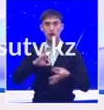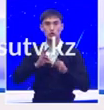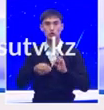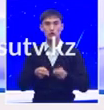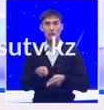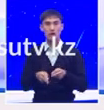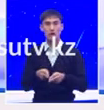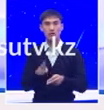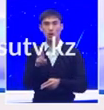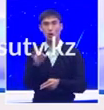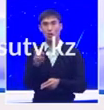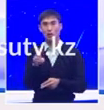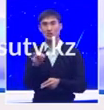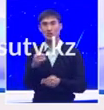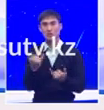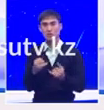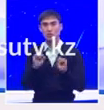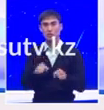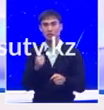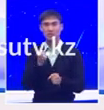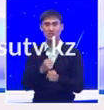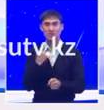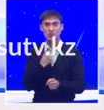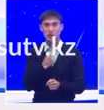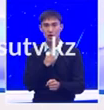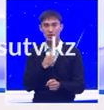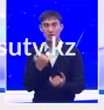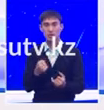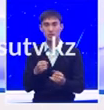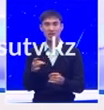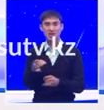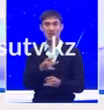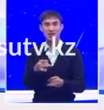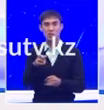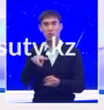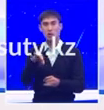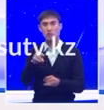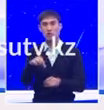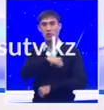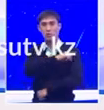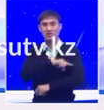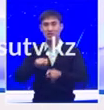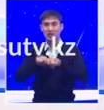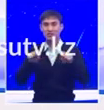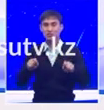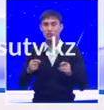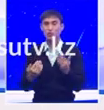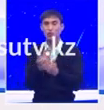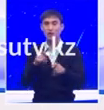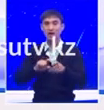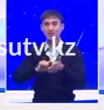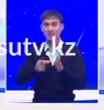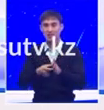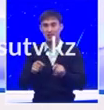Сложные операции по колопроктологии теперь можно делать в Талдыкургане. На базе региональной многопрофильной больницы открылось новое отделение.